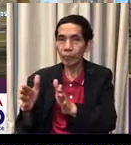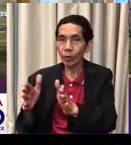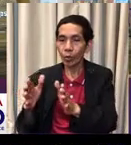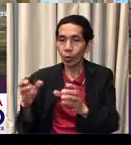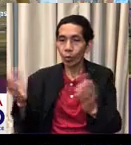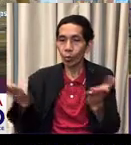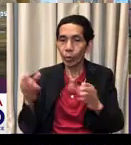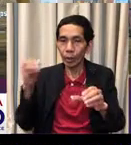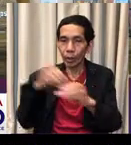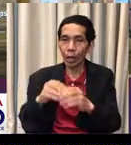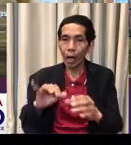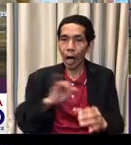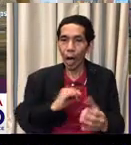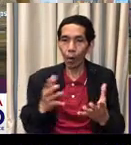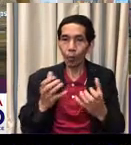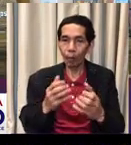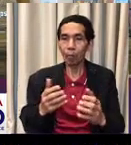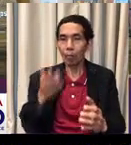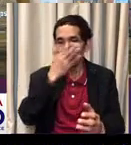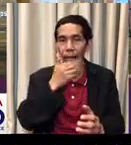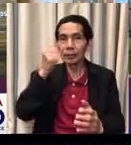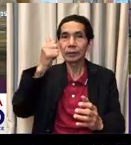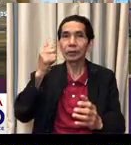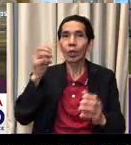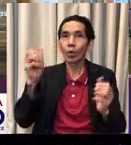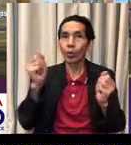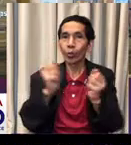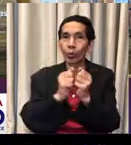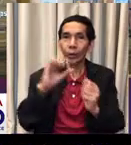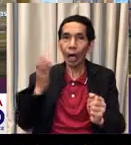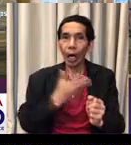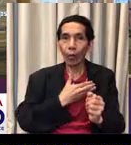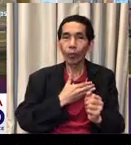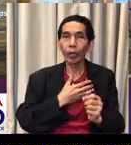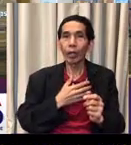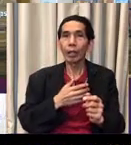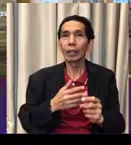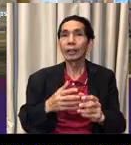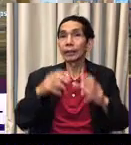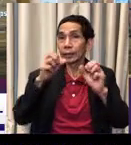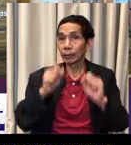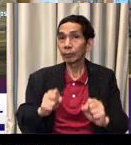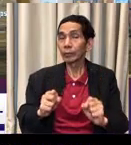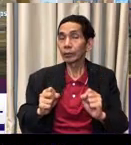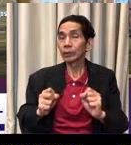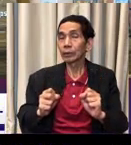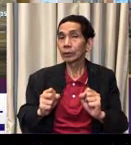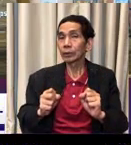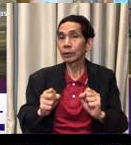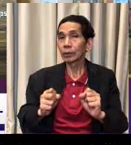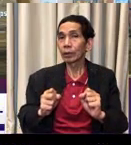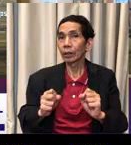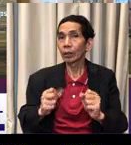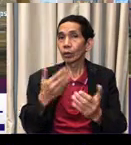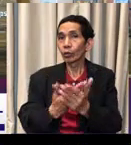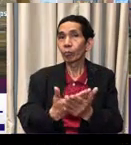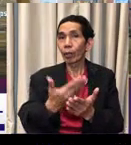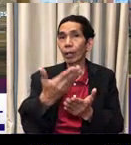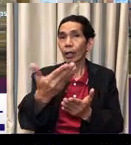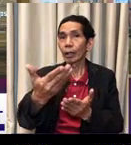wherein I want efficiency with our logistical capability to buy